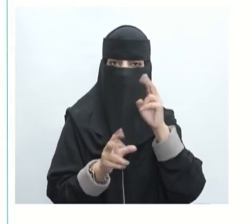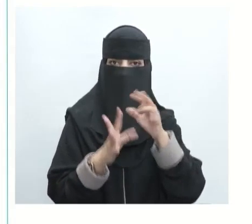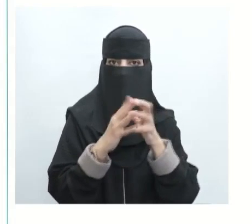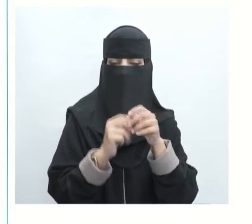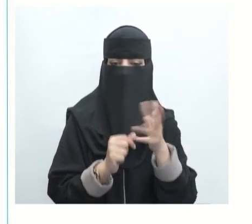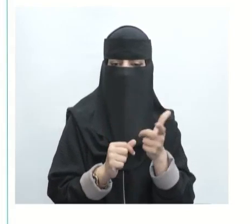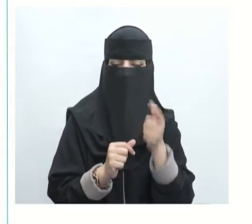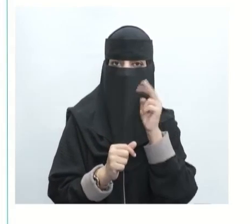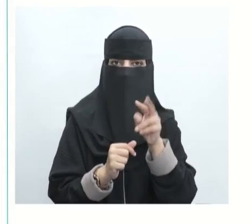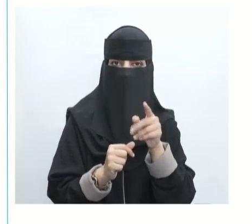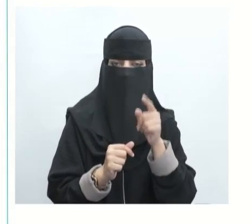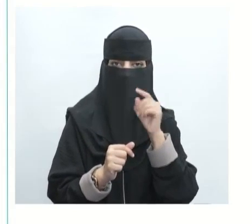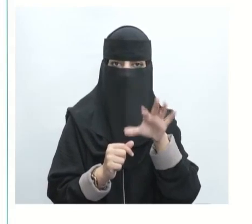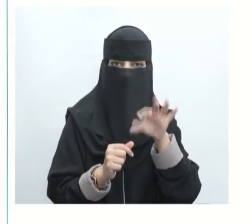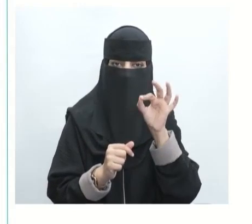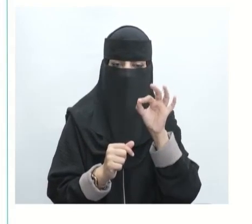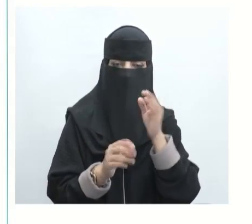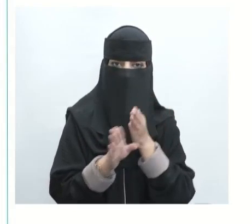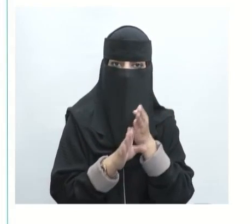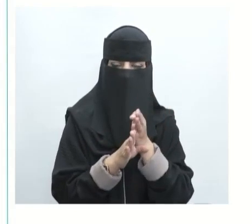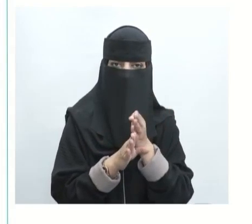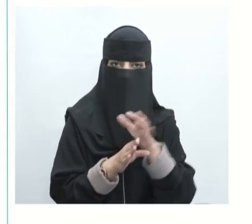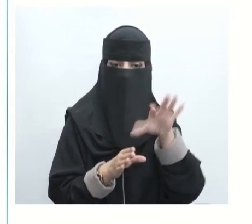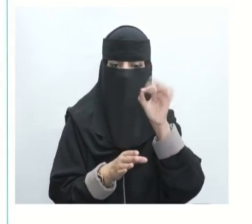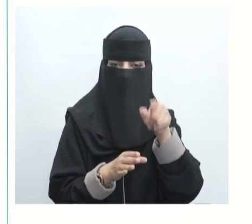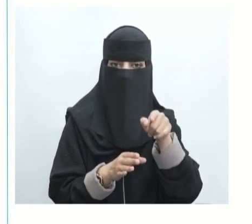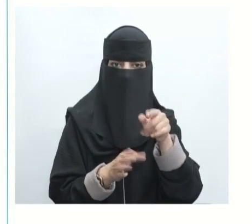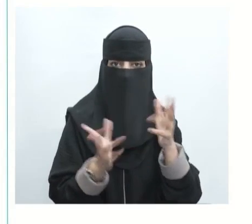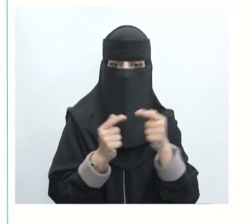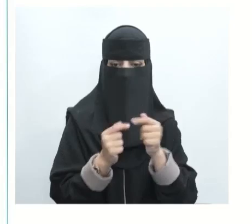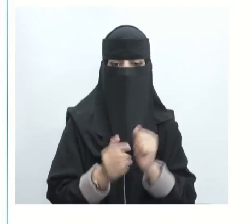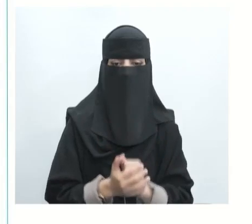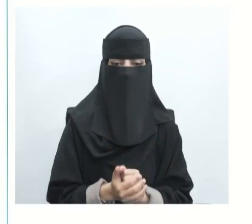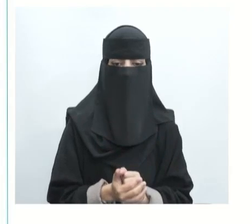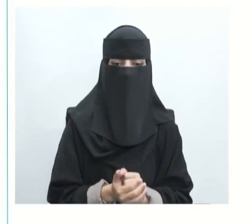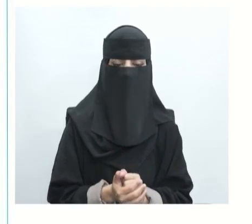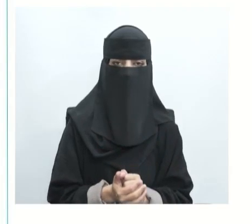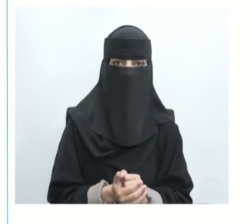هذه العبارة بأسلوب استثناء مناسب.